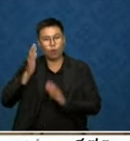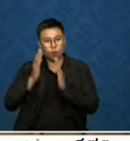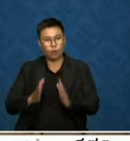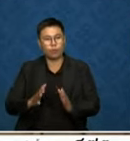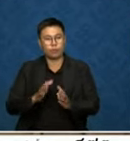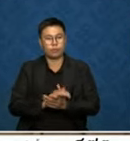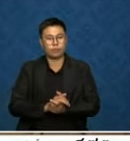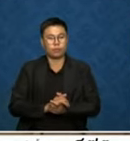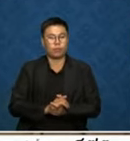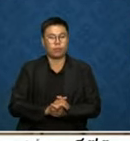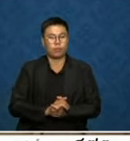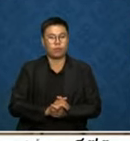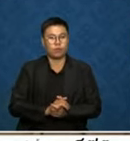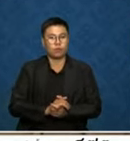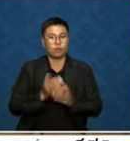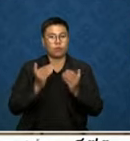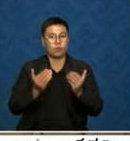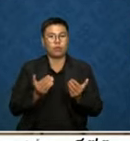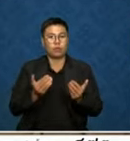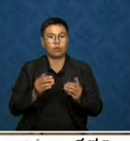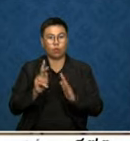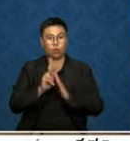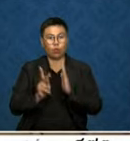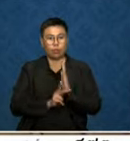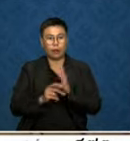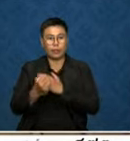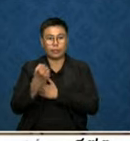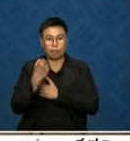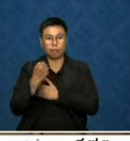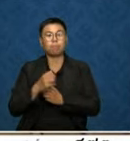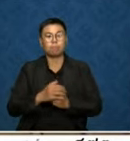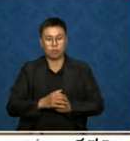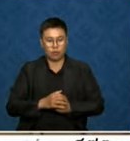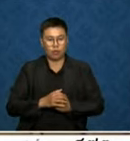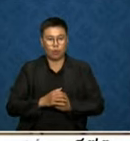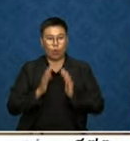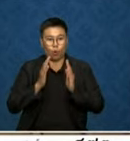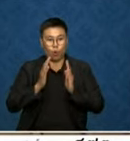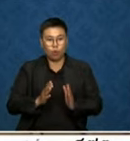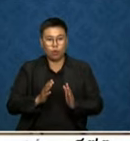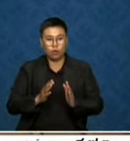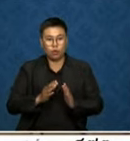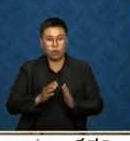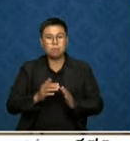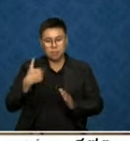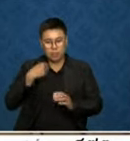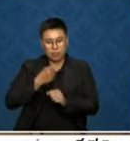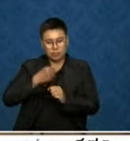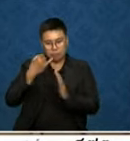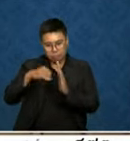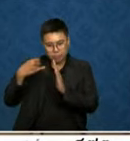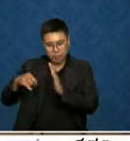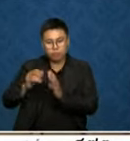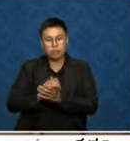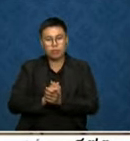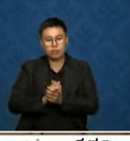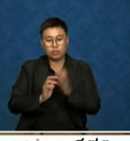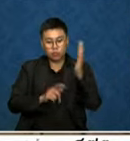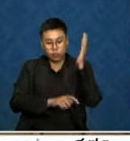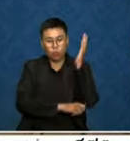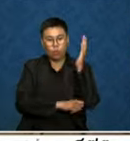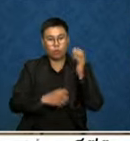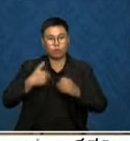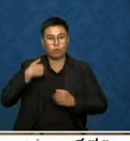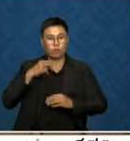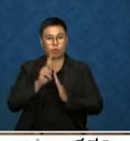แล้วตรงนี้นี่นะครับคือจะบอกว่าถึงแม้กฎหมายจะเข้มงวดยังไงคนก็ยังทำผิดได้อย่างสิงคโปร์ก็มีก